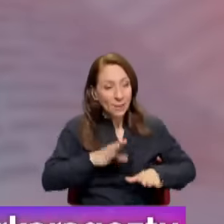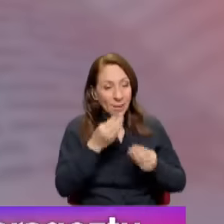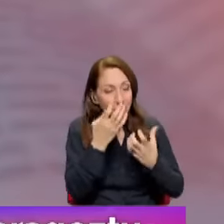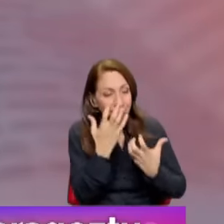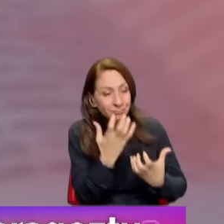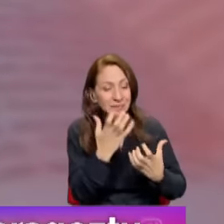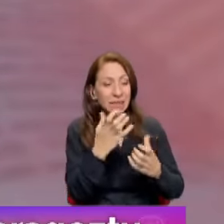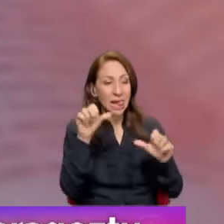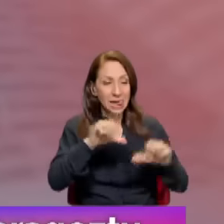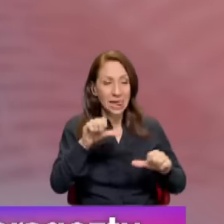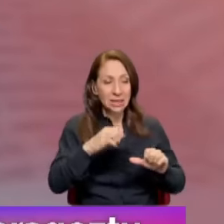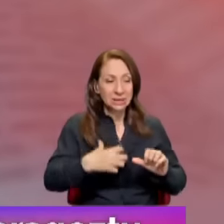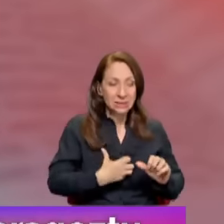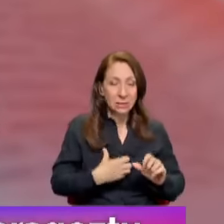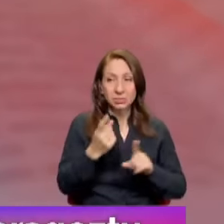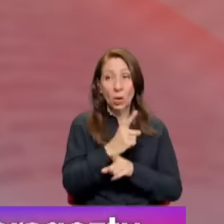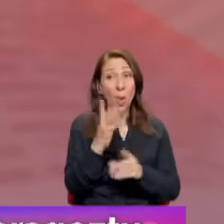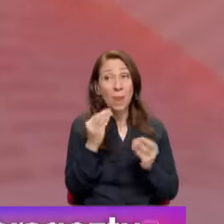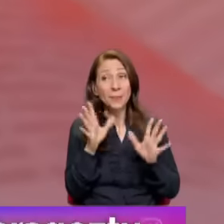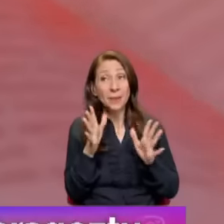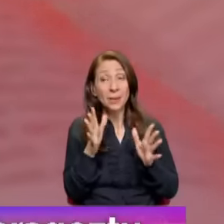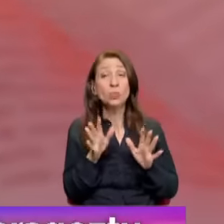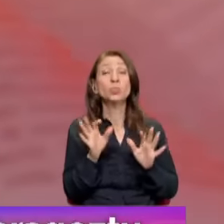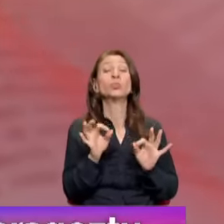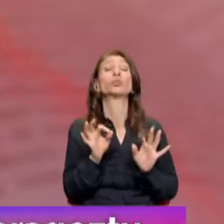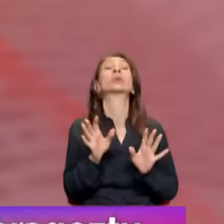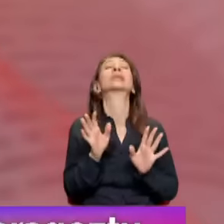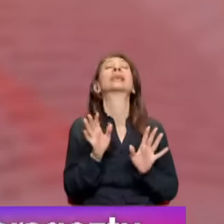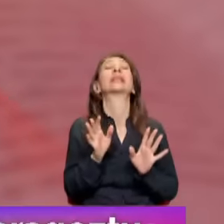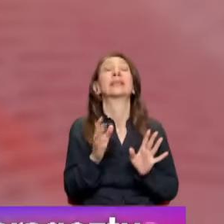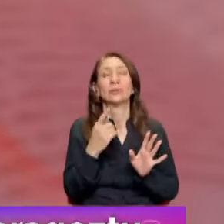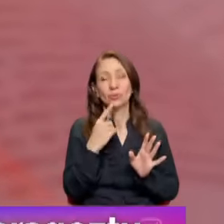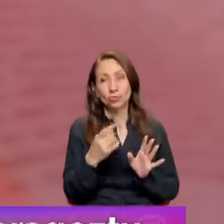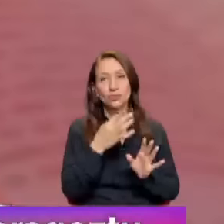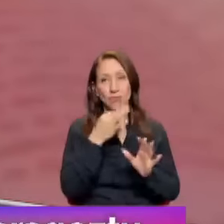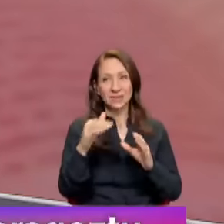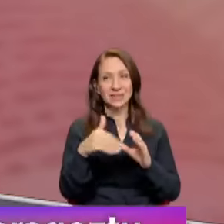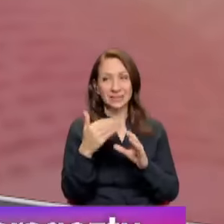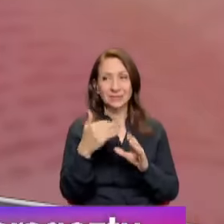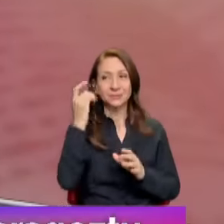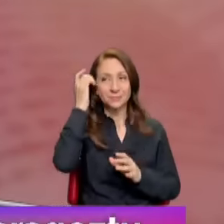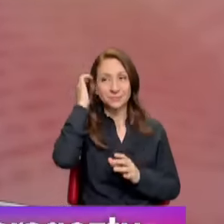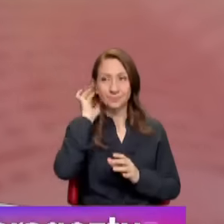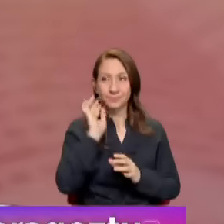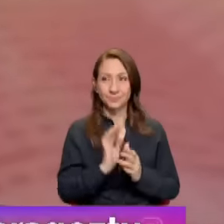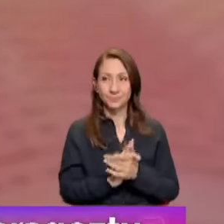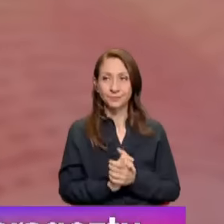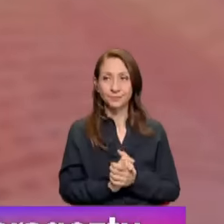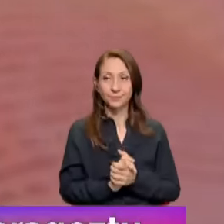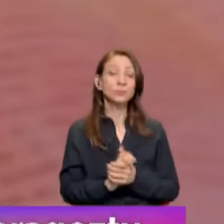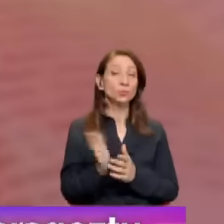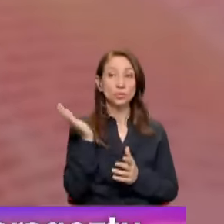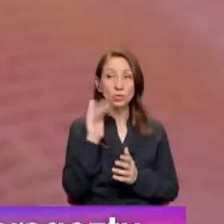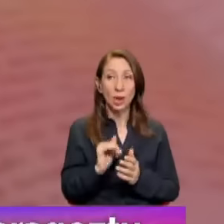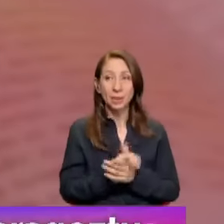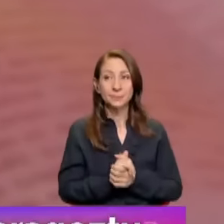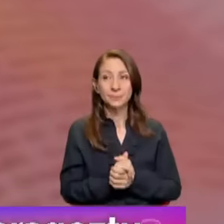kaygısı yaşadığımız için olabilir mi mümkün değil diyorsanız lütfen Ona dair de notlarınızı paylaşın